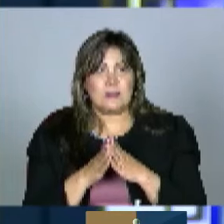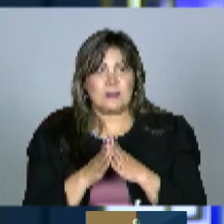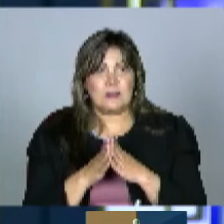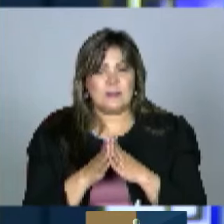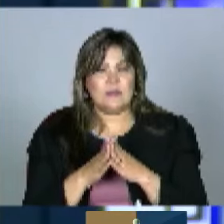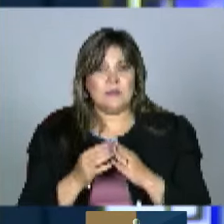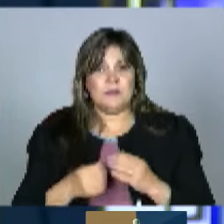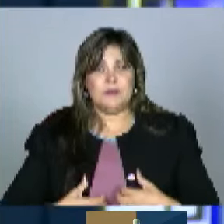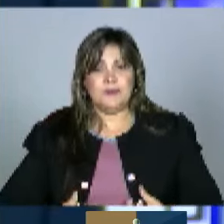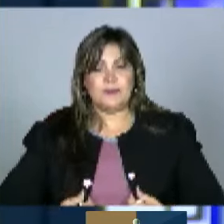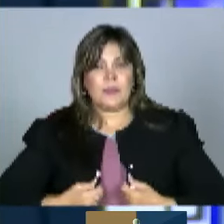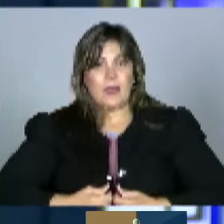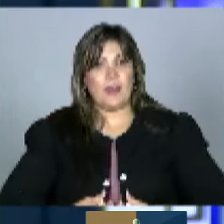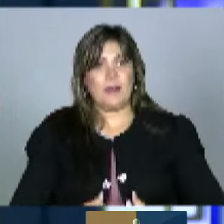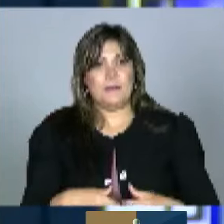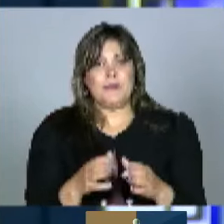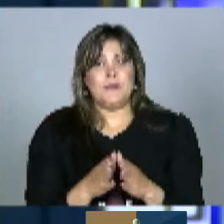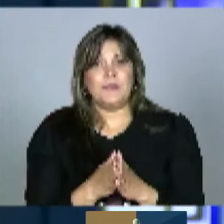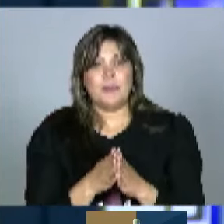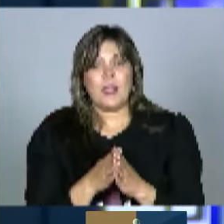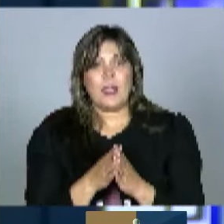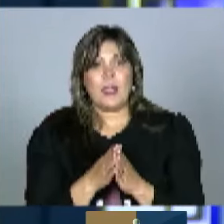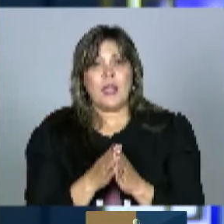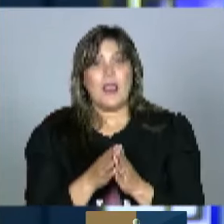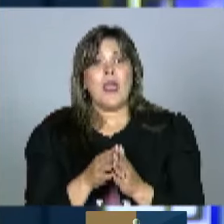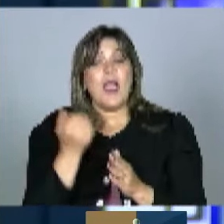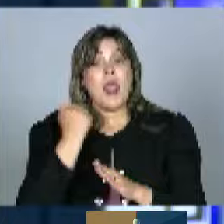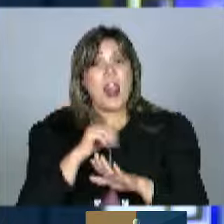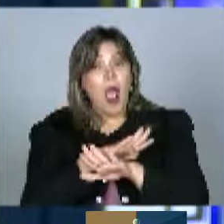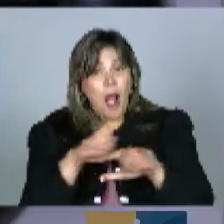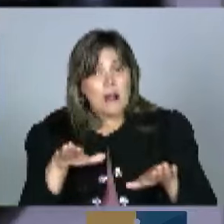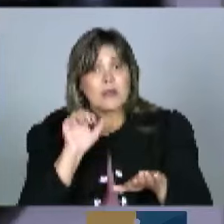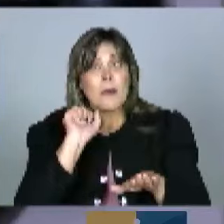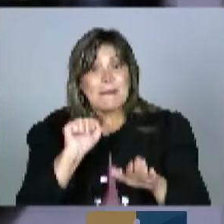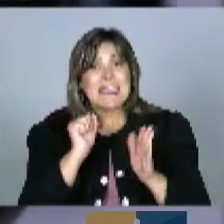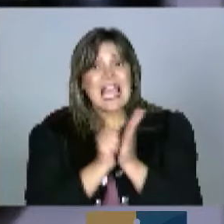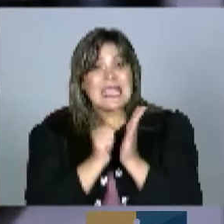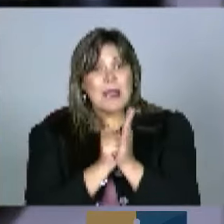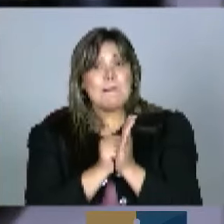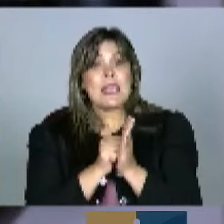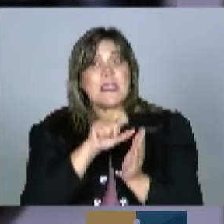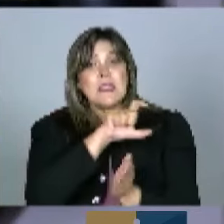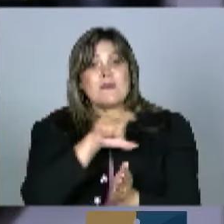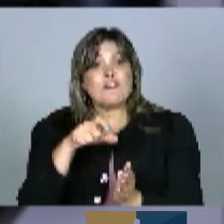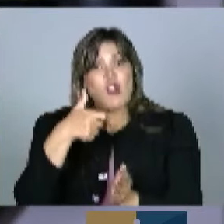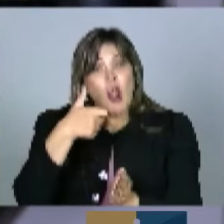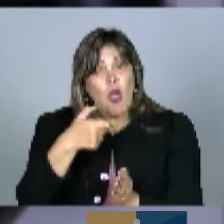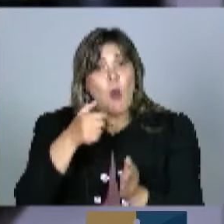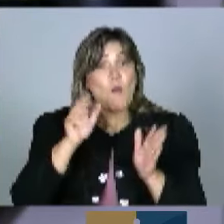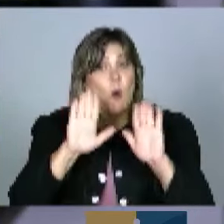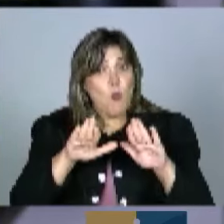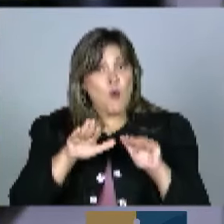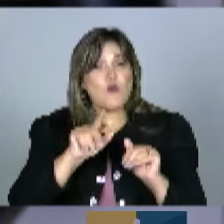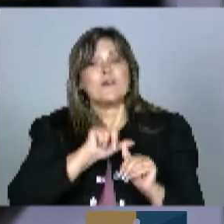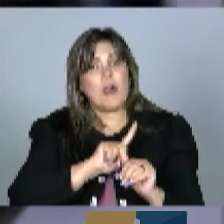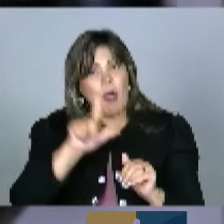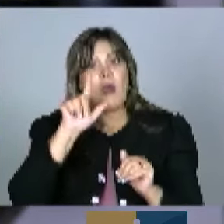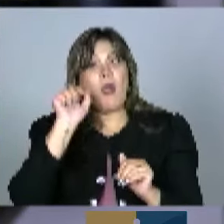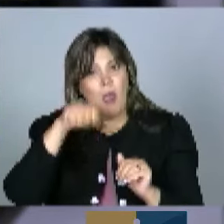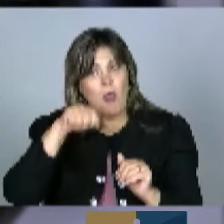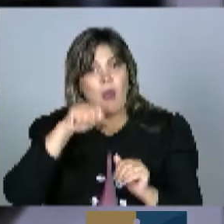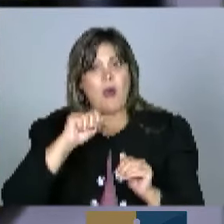استاذه نرمين الارض مسجله يا فندم الارض اه والعقار مسجل ايوه